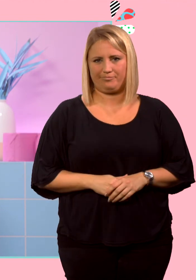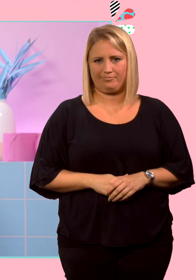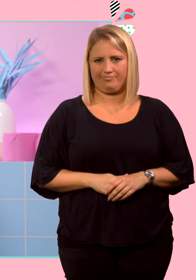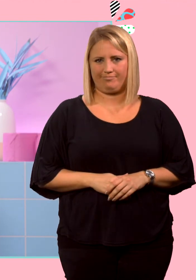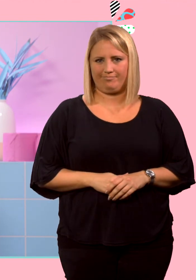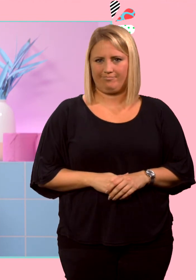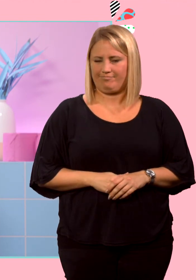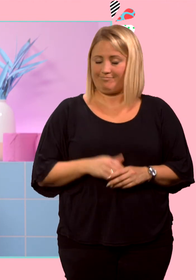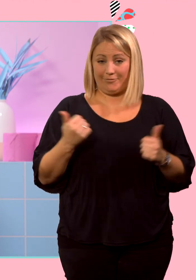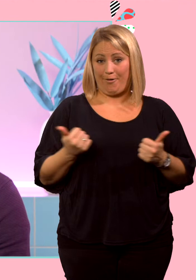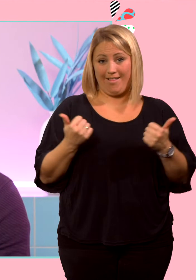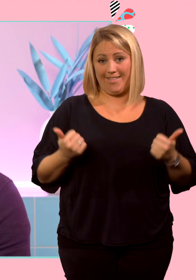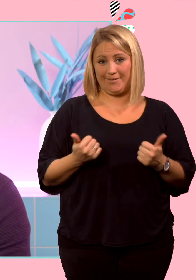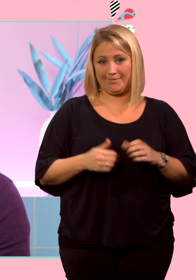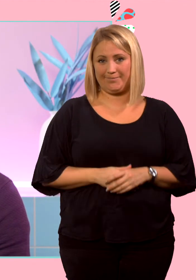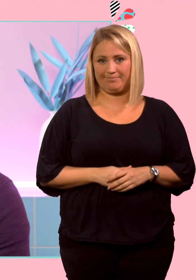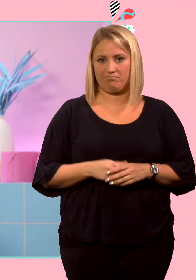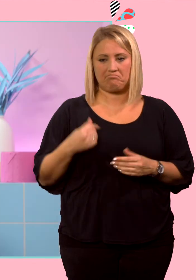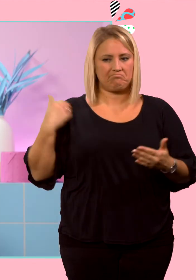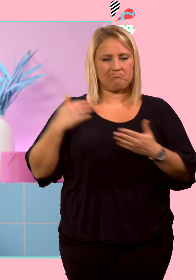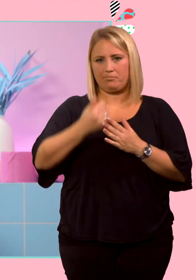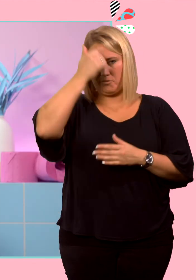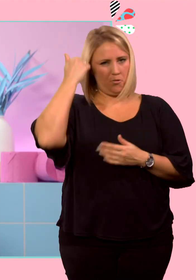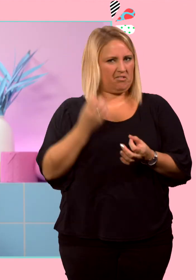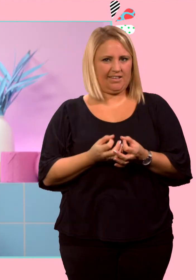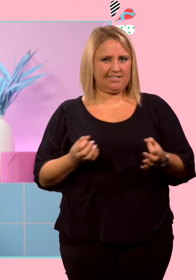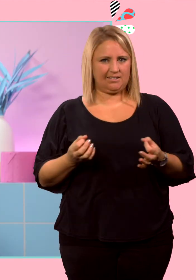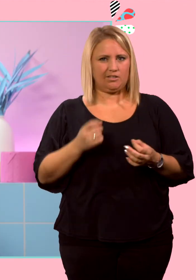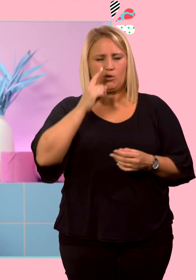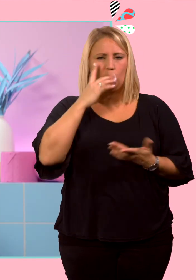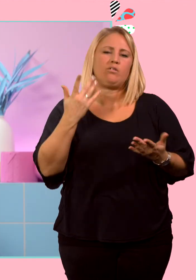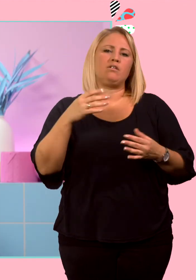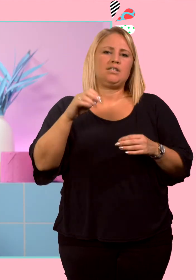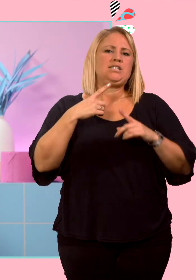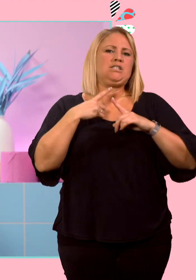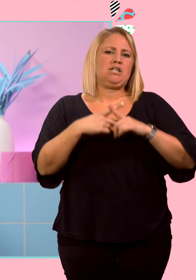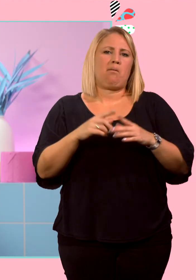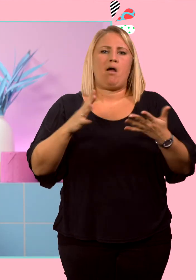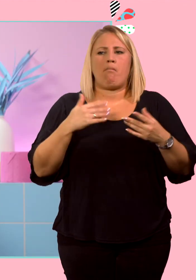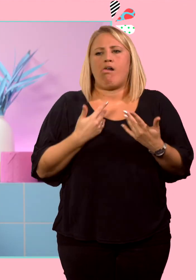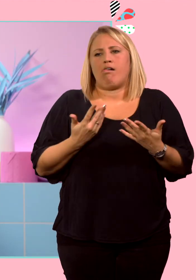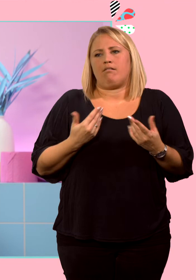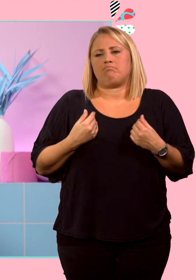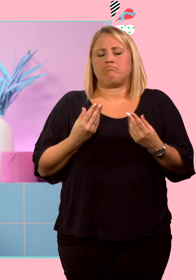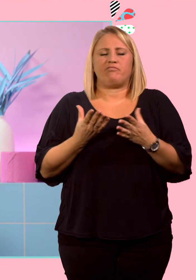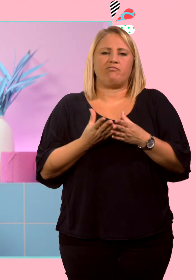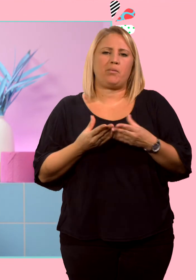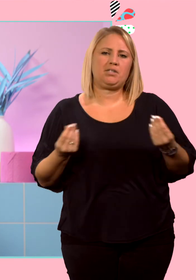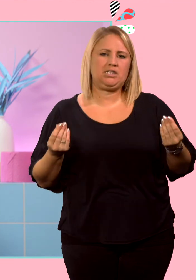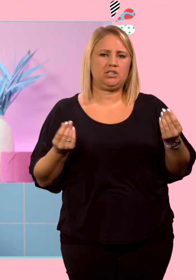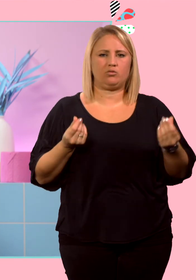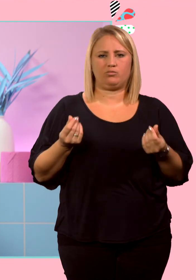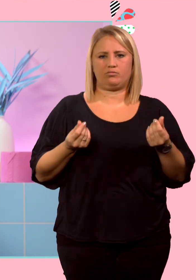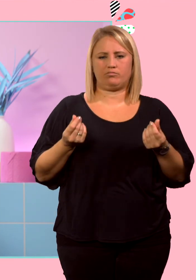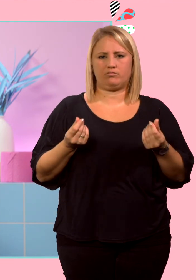das ist total großartig. Ich habe es nie bereut. Das Einzige ist auf einer sexuellen Ebene manchmal vermisse ich tatsächlich, dass es da